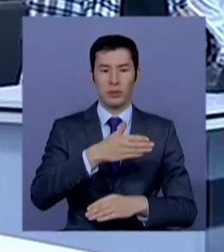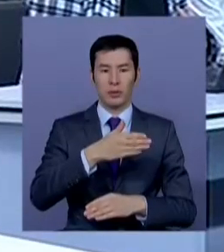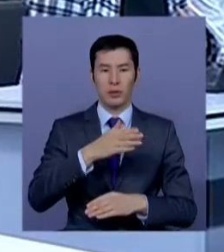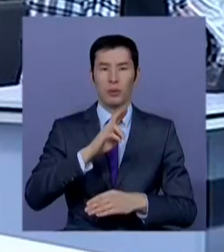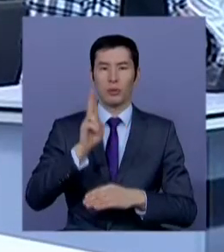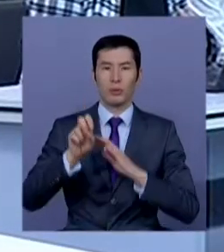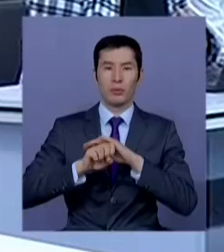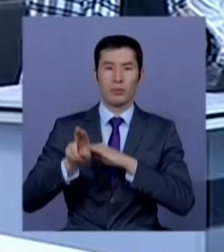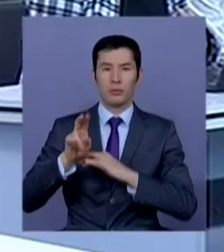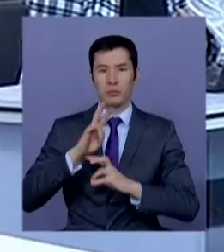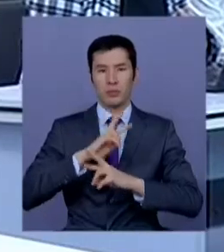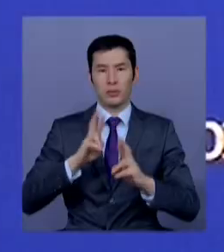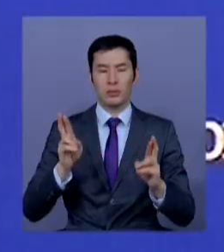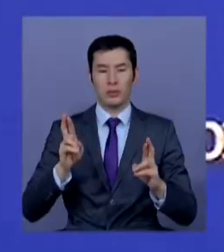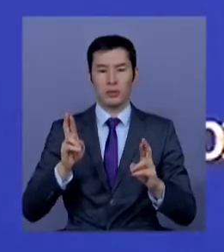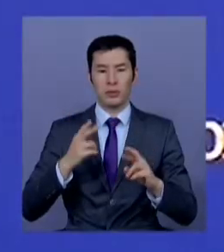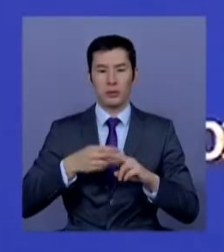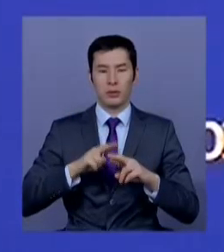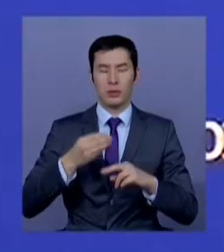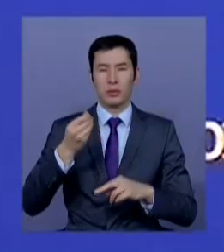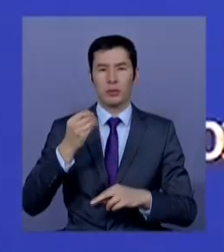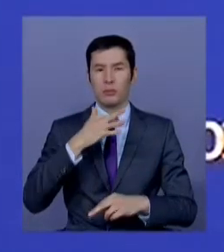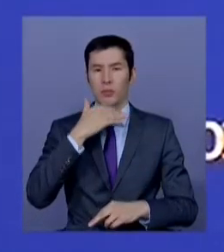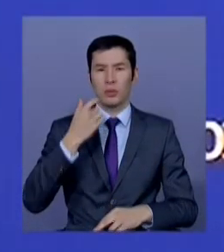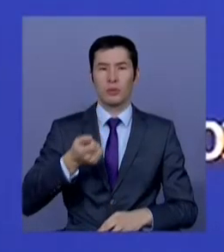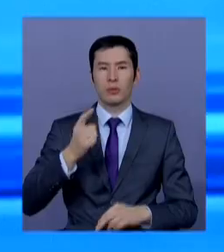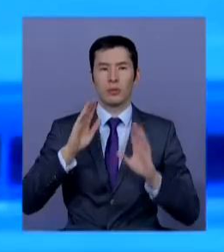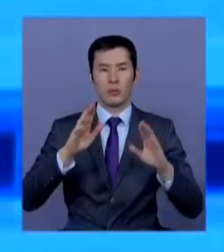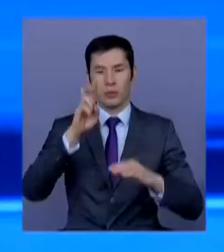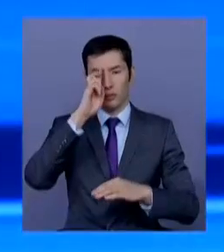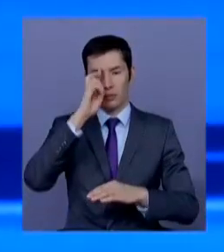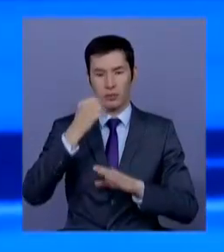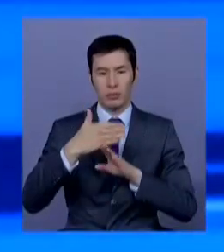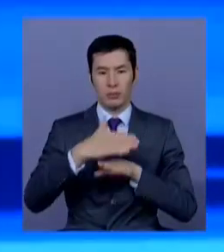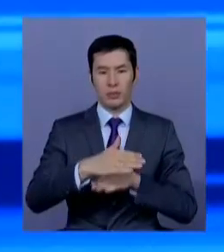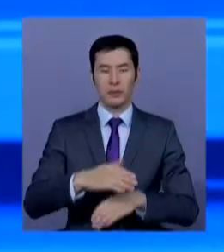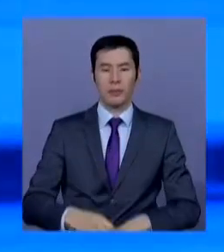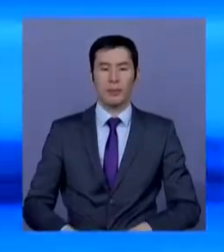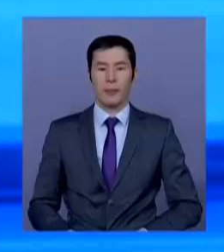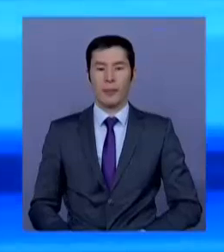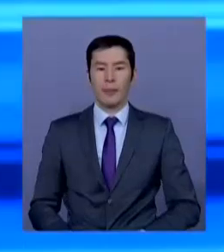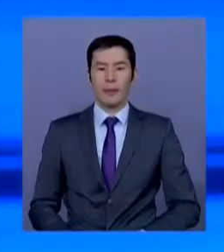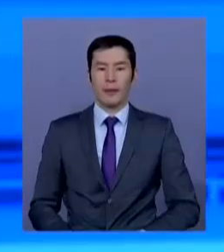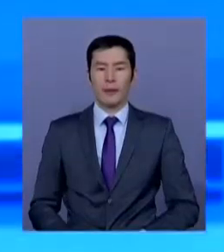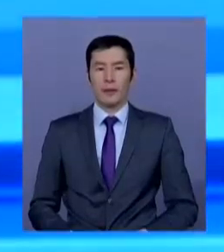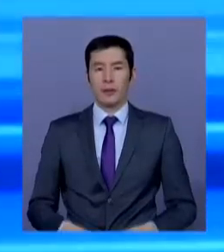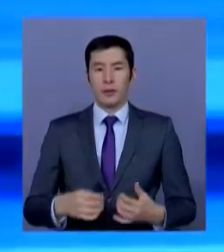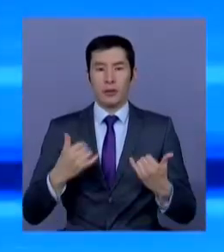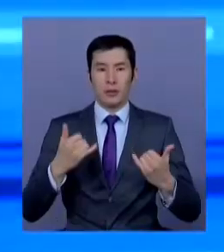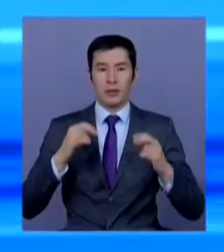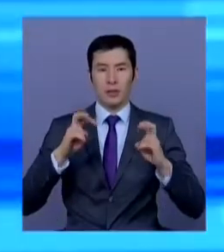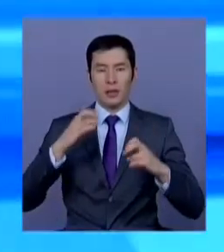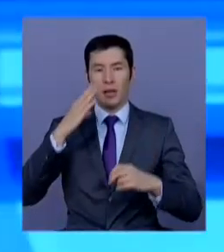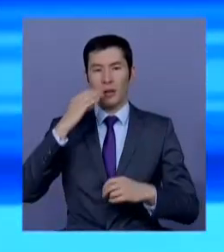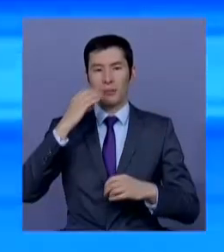Ешқандай да инвестор жоқ. Мұндай қомақты қаржыны тек бюджет қана игере алады. Биыл осымен 7-ші рет өткен Алматы